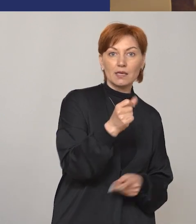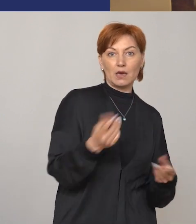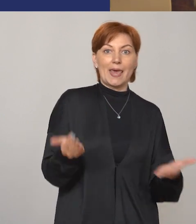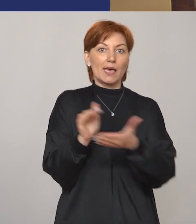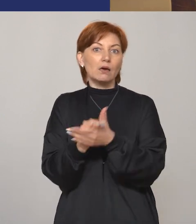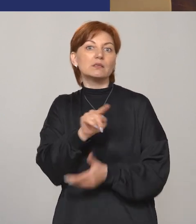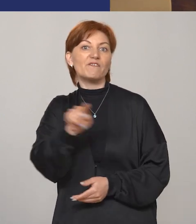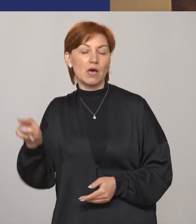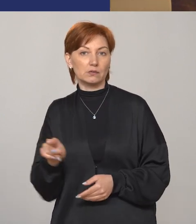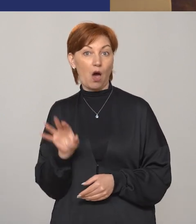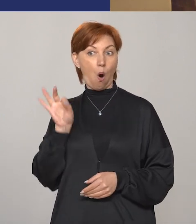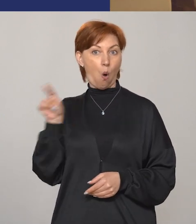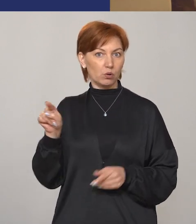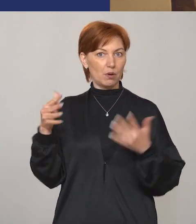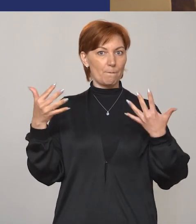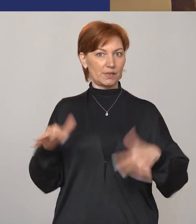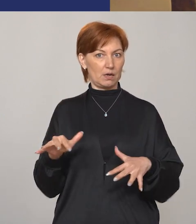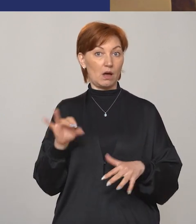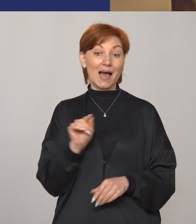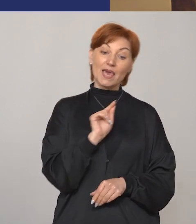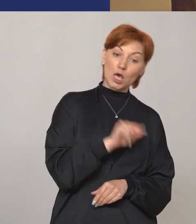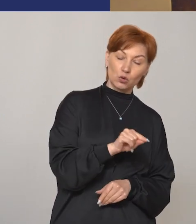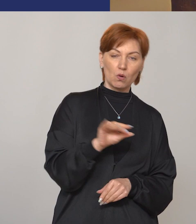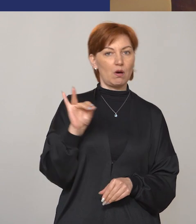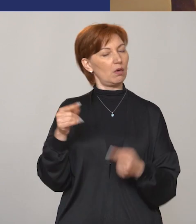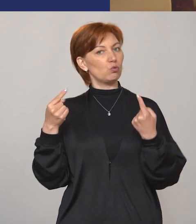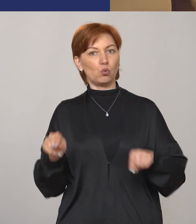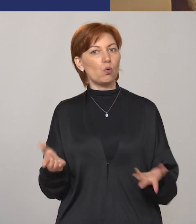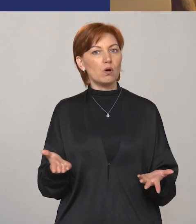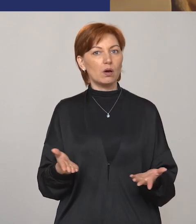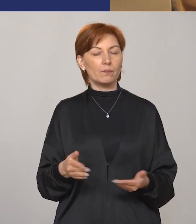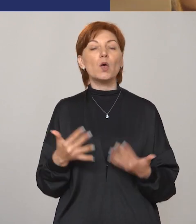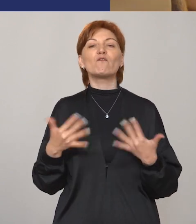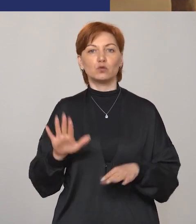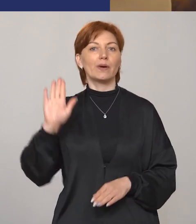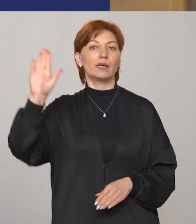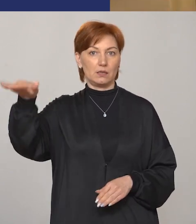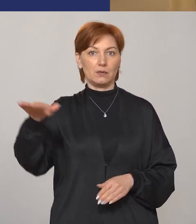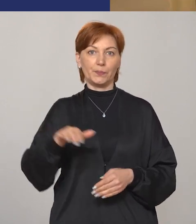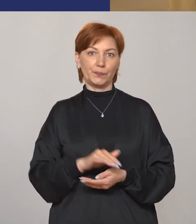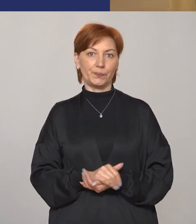потерял и то, и другое. Ну все, иди.